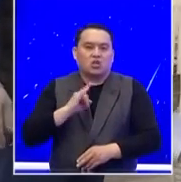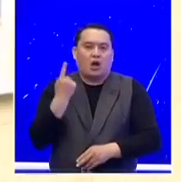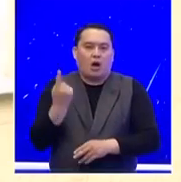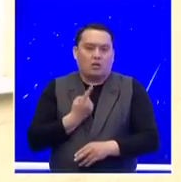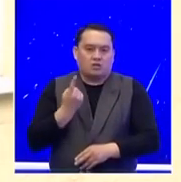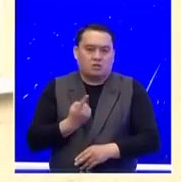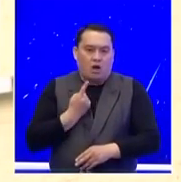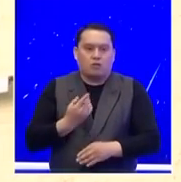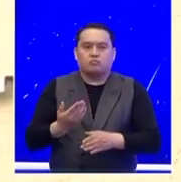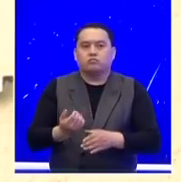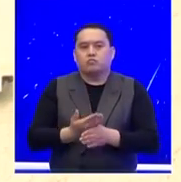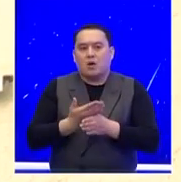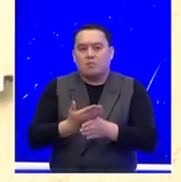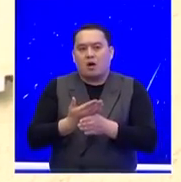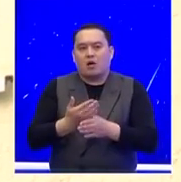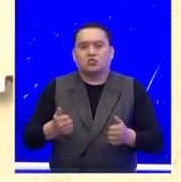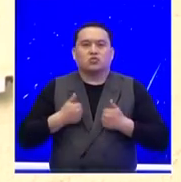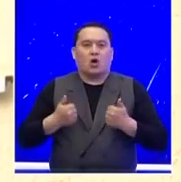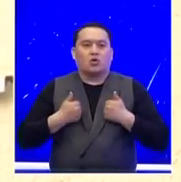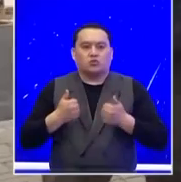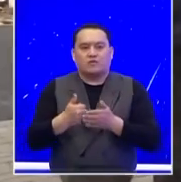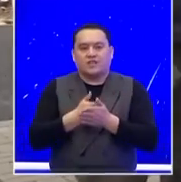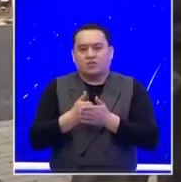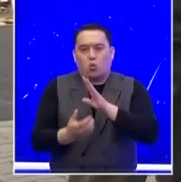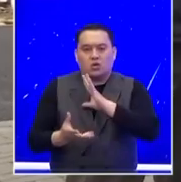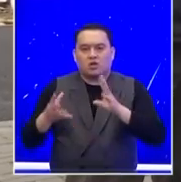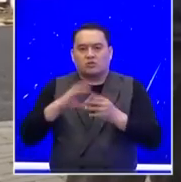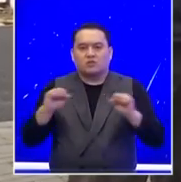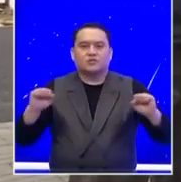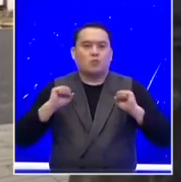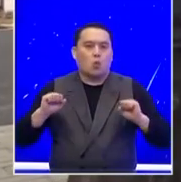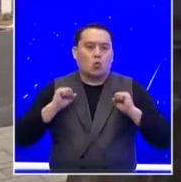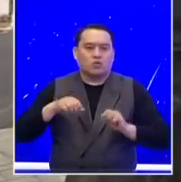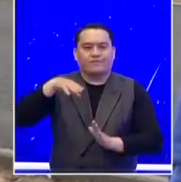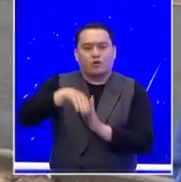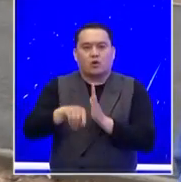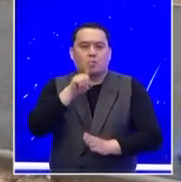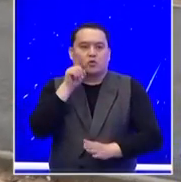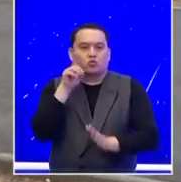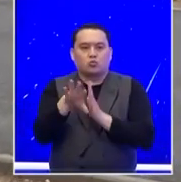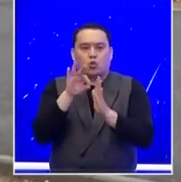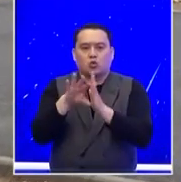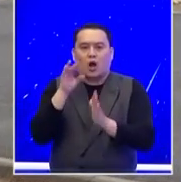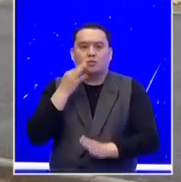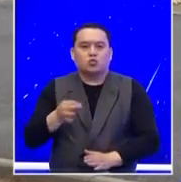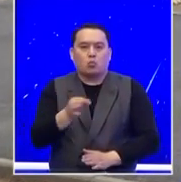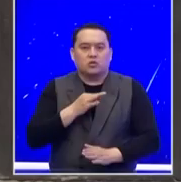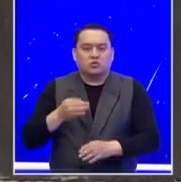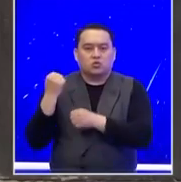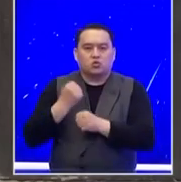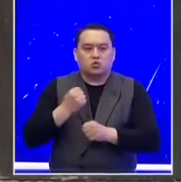Старшие ребята во всем помогают маме. Парни стараются достигнуть высоких результатов в спорте и уже входят в молодежную сборную Алматинской области по